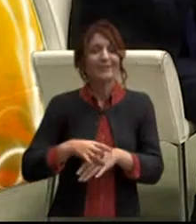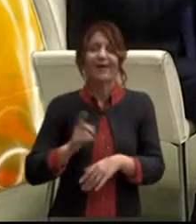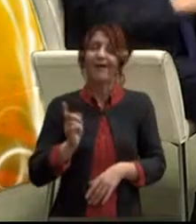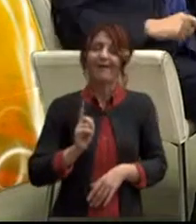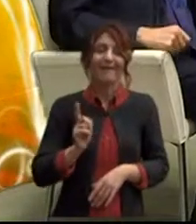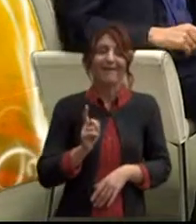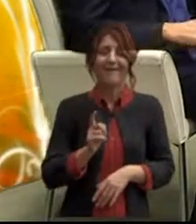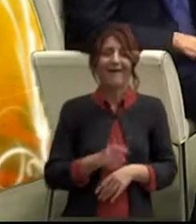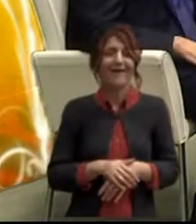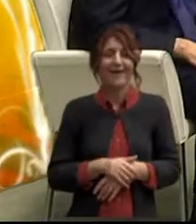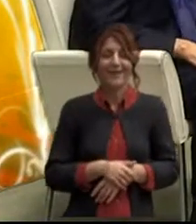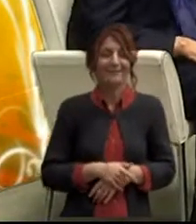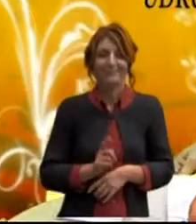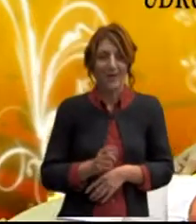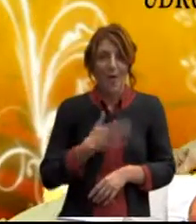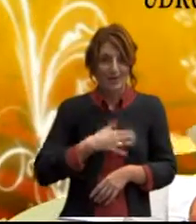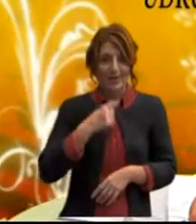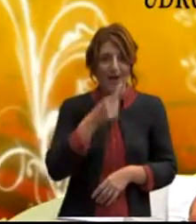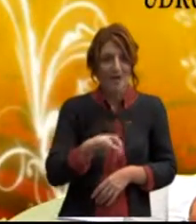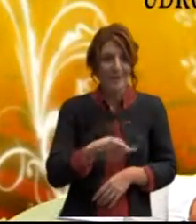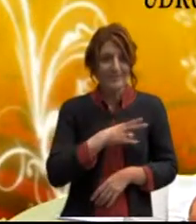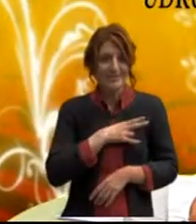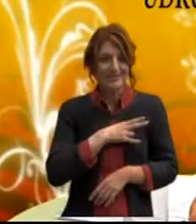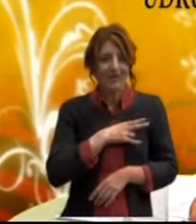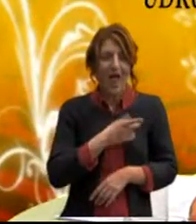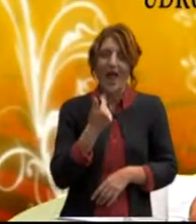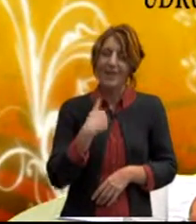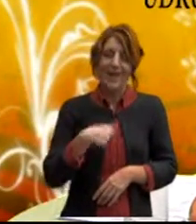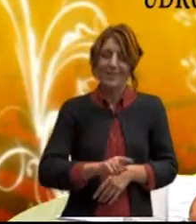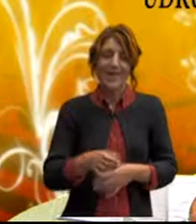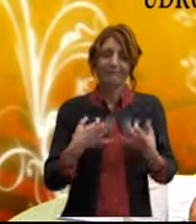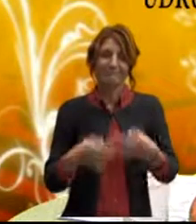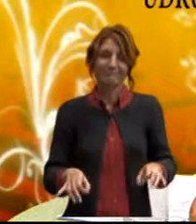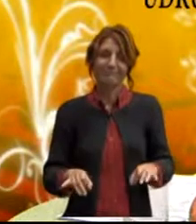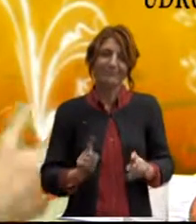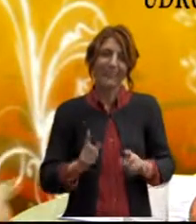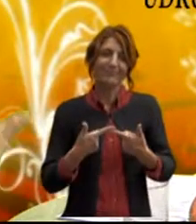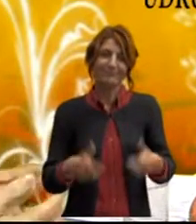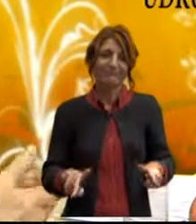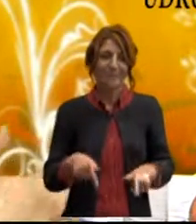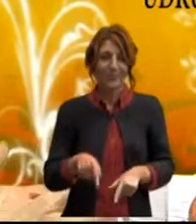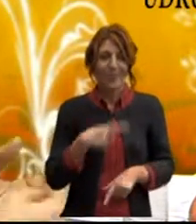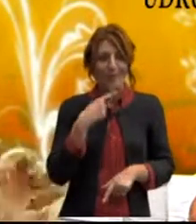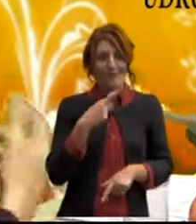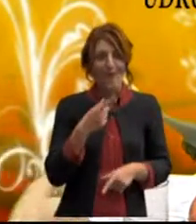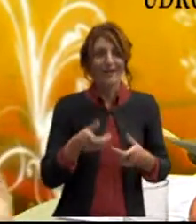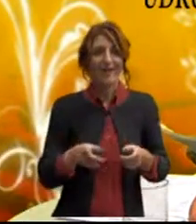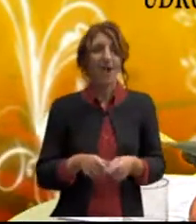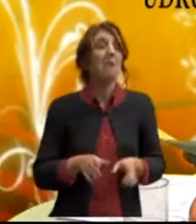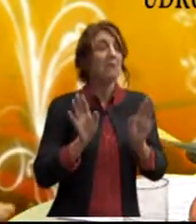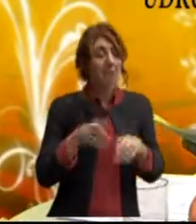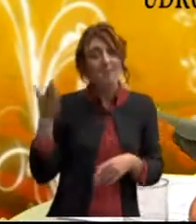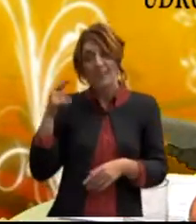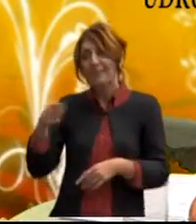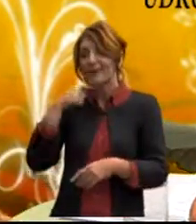Sad ste stavili. Hoćete da vam ja kažem istinu? Da. Mada ja ne bi smjela u emisiji, ne bi smjela. Pa ne, rekli ste da smijemo biti ovakvi. Da, može,